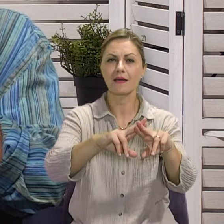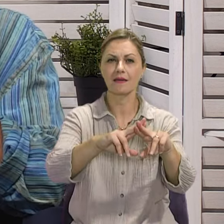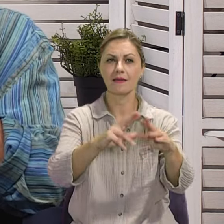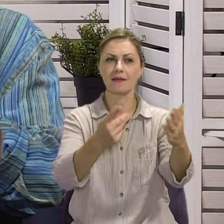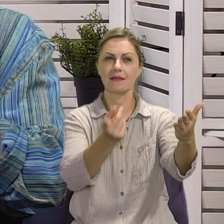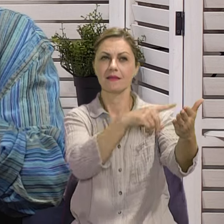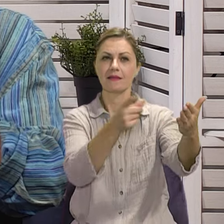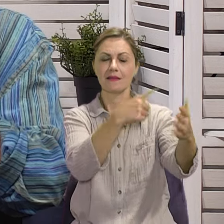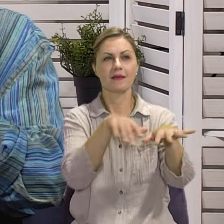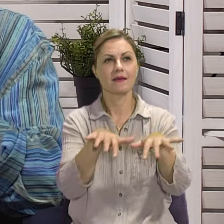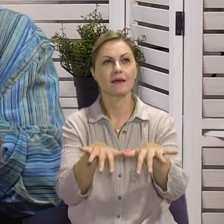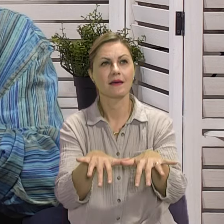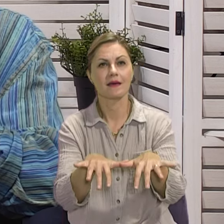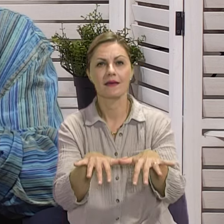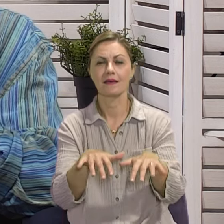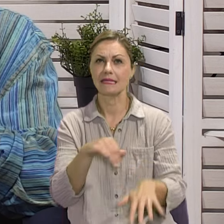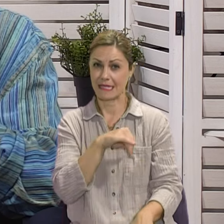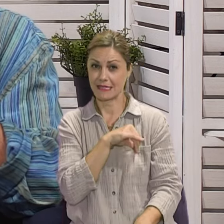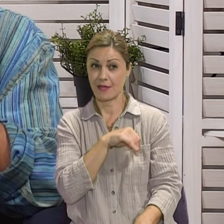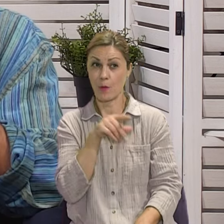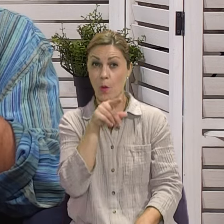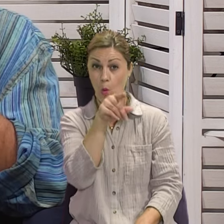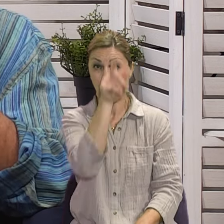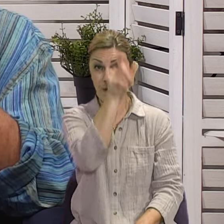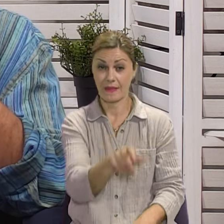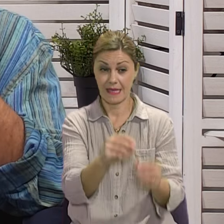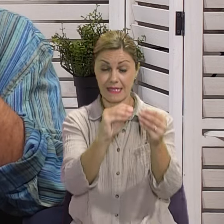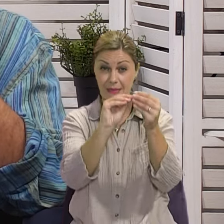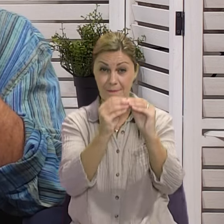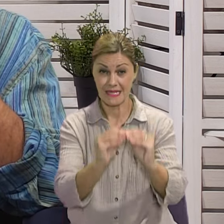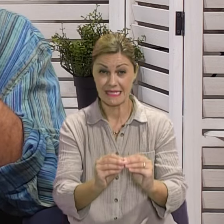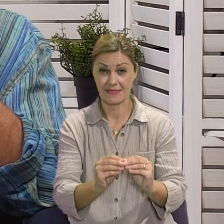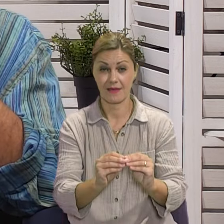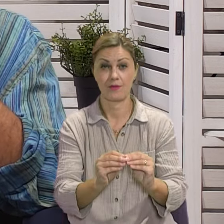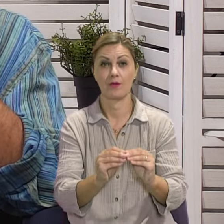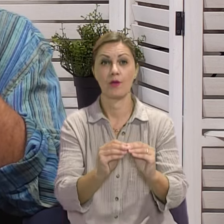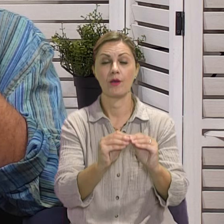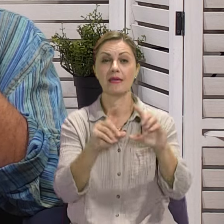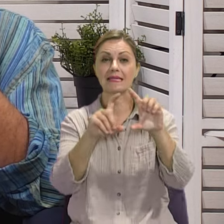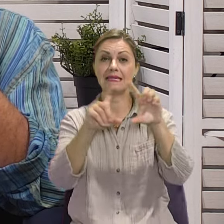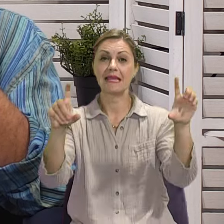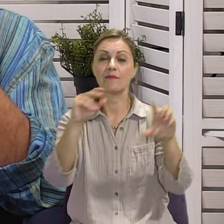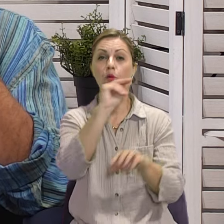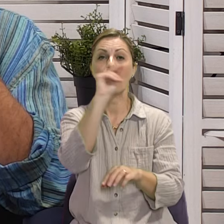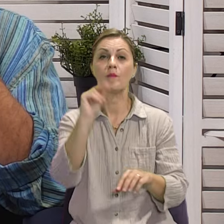Nećete vjerovat, Bach je pred kraj svoga života, kad je napisao umjetnost fuge,